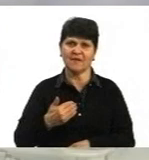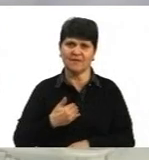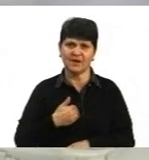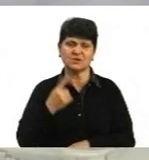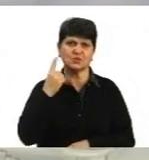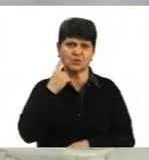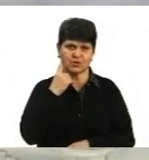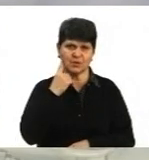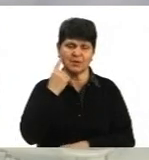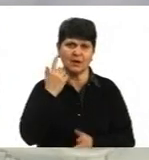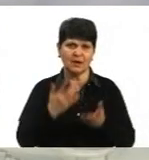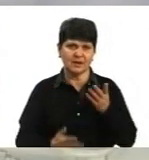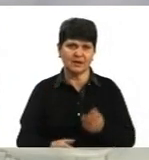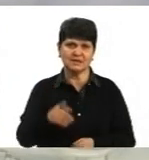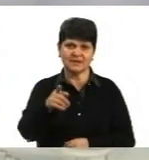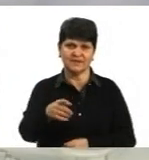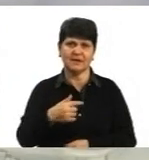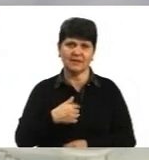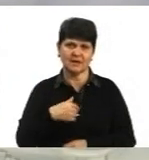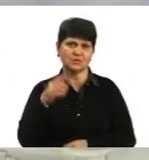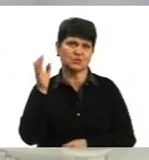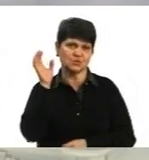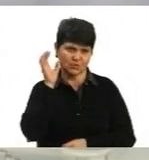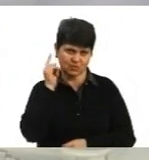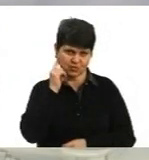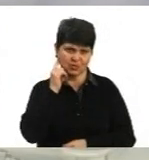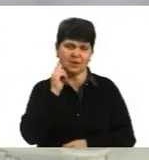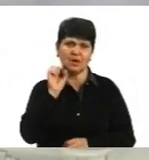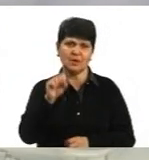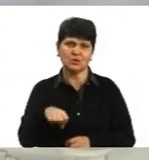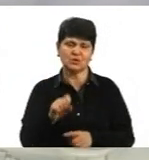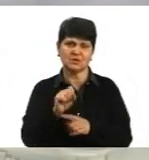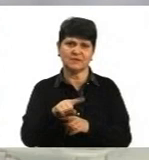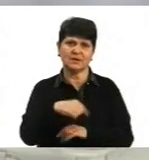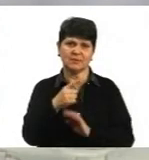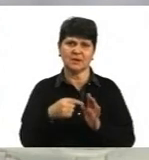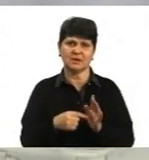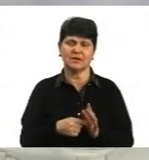Якщо ви нас чуєте, ви можете поставити своє запитання.